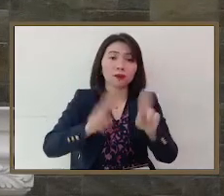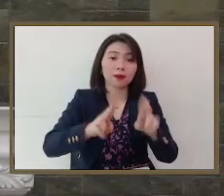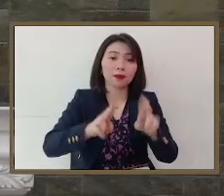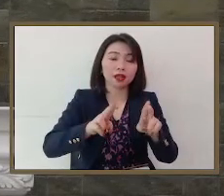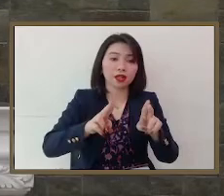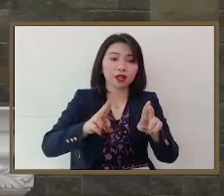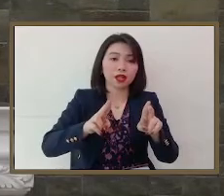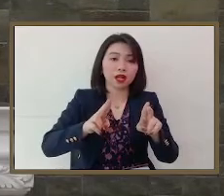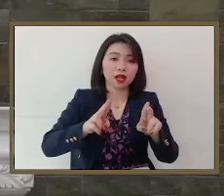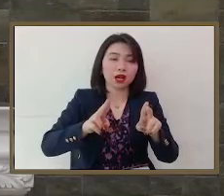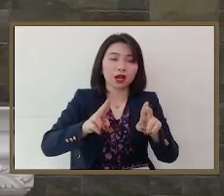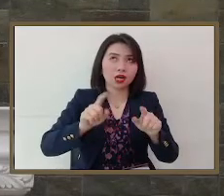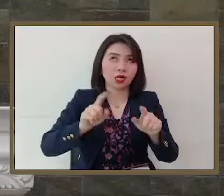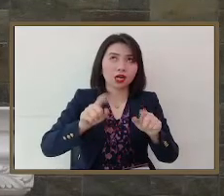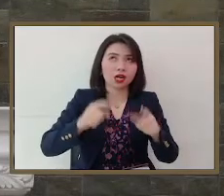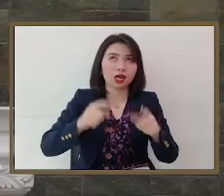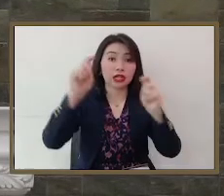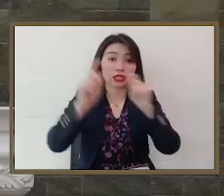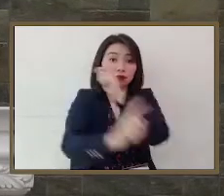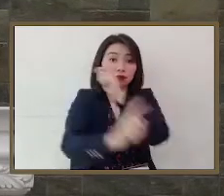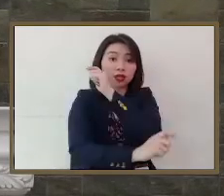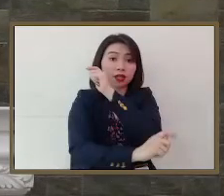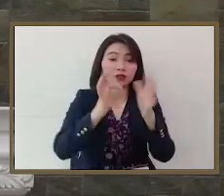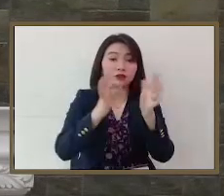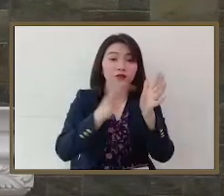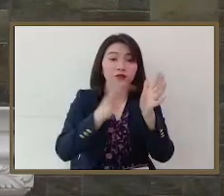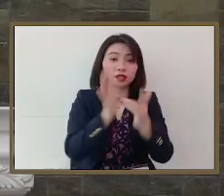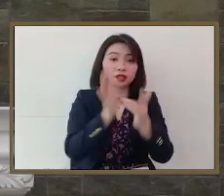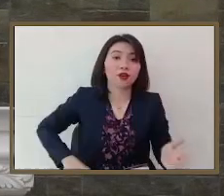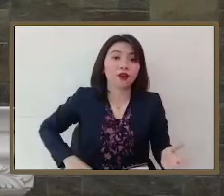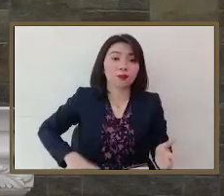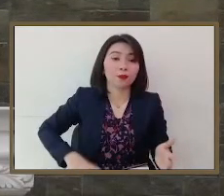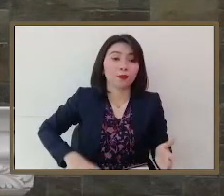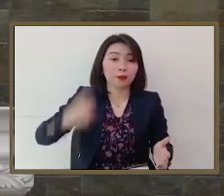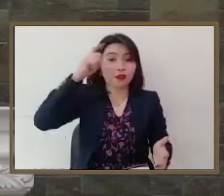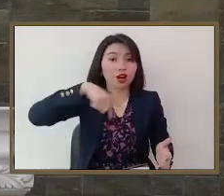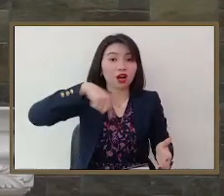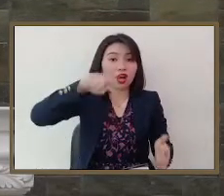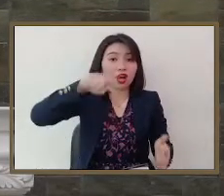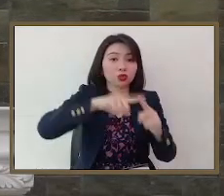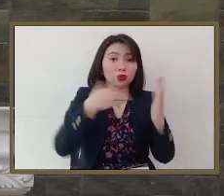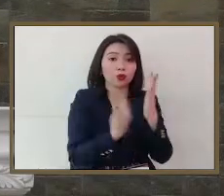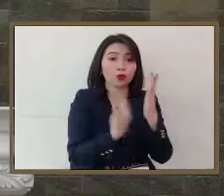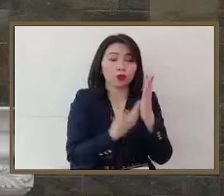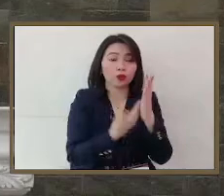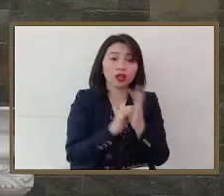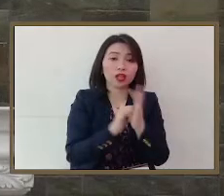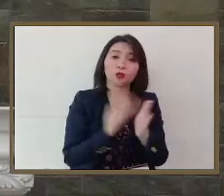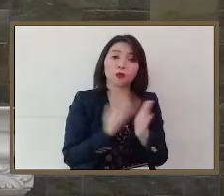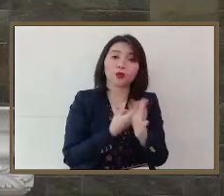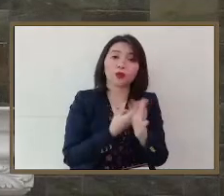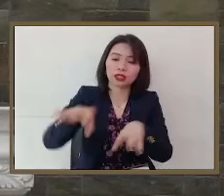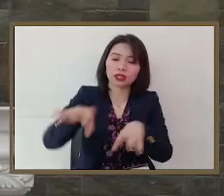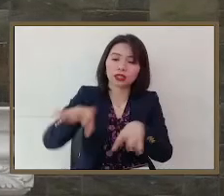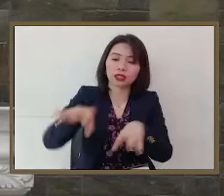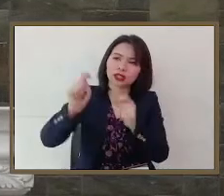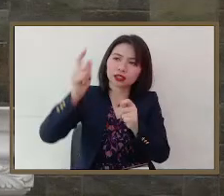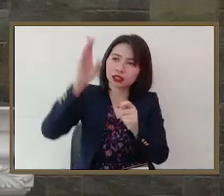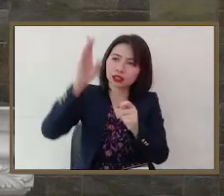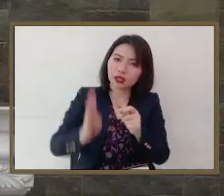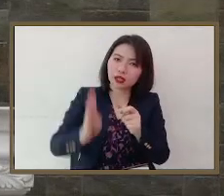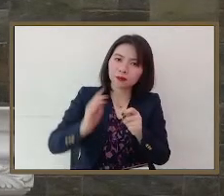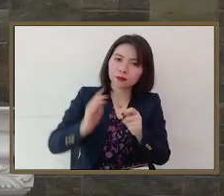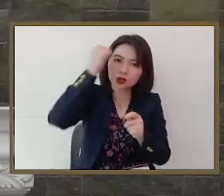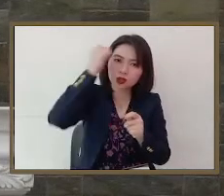yung testing ng Panginoon, upang mapatunayan natin na dapat natin pagkatiwalaan ng Diyos sapagkat yung